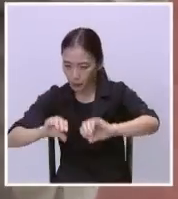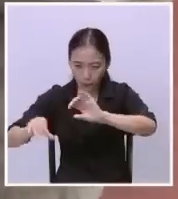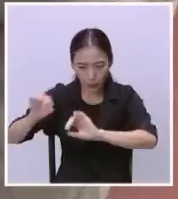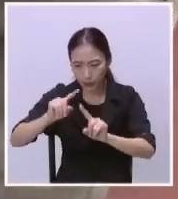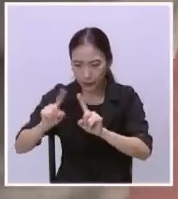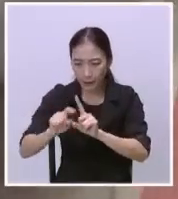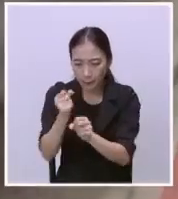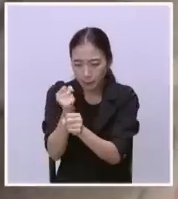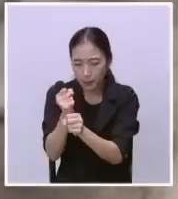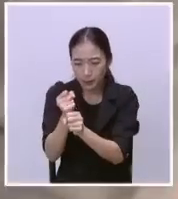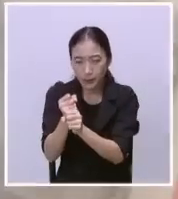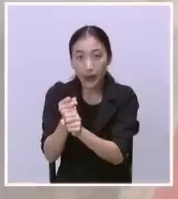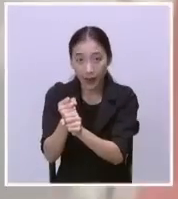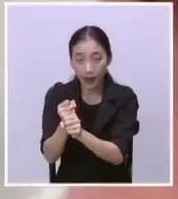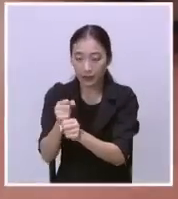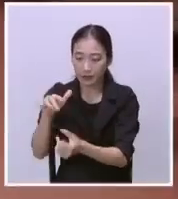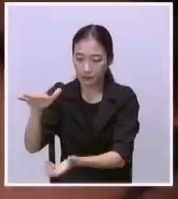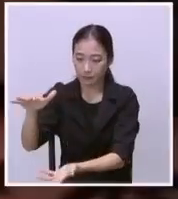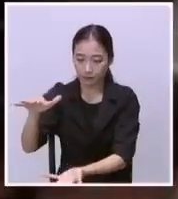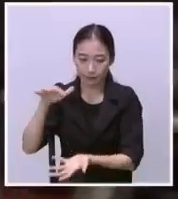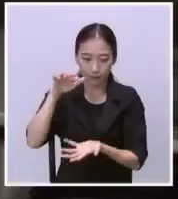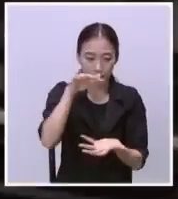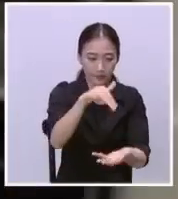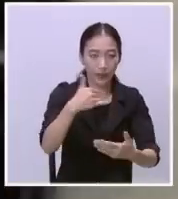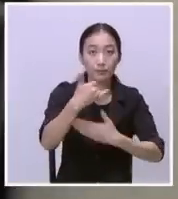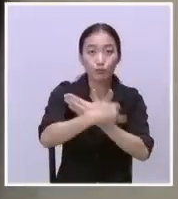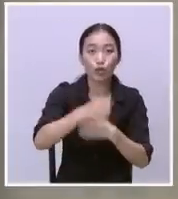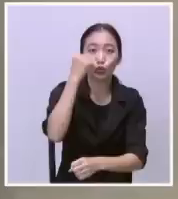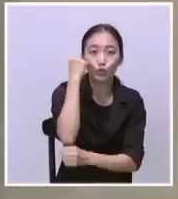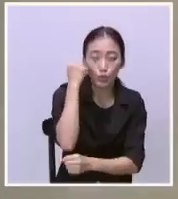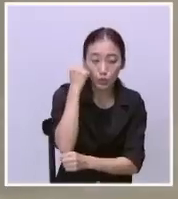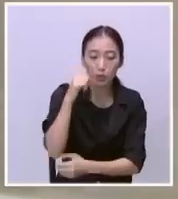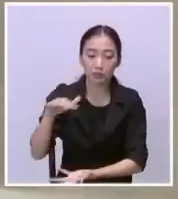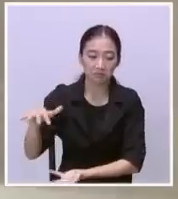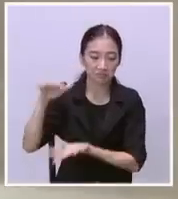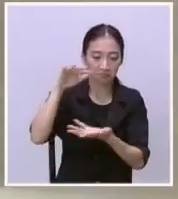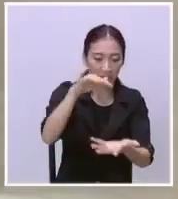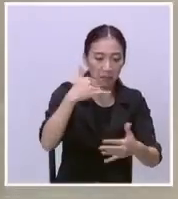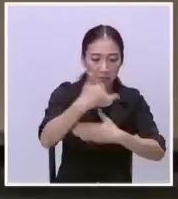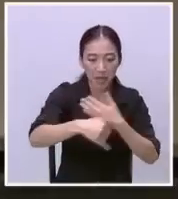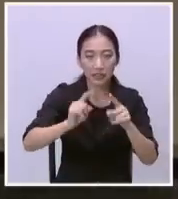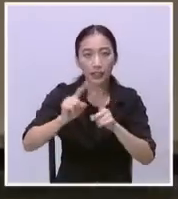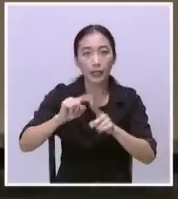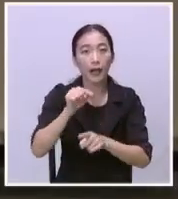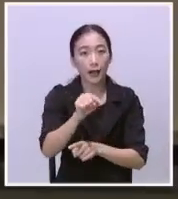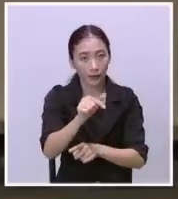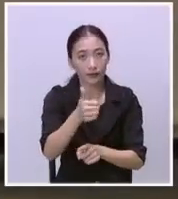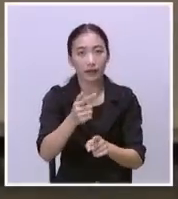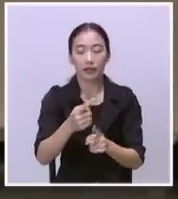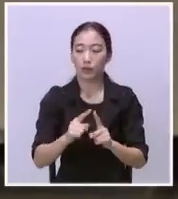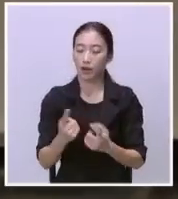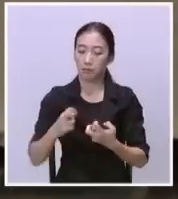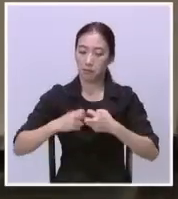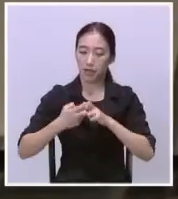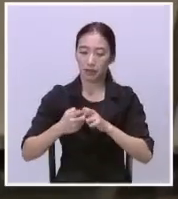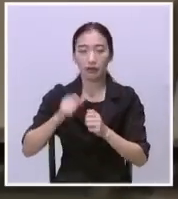ให้กับกลุ่มประเทศยากจนและประเทศกำลังพัฒนาได้นะคะแต่พอเกิดปัญหาการระบาดหนักในอินเดียค่ะตอนนี้รัฐมนตรีกระทรวงต่างประเท